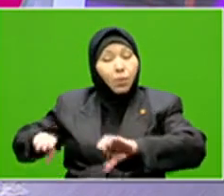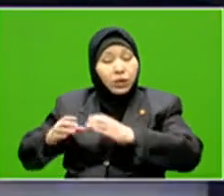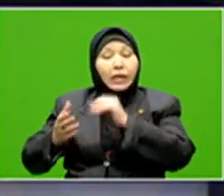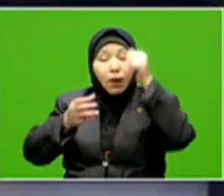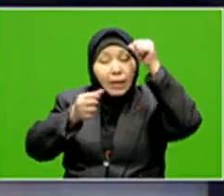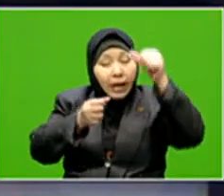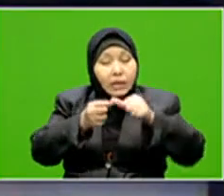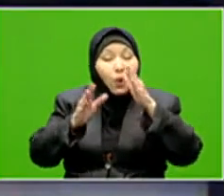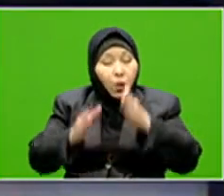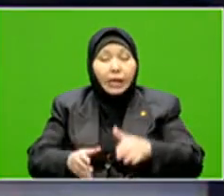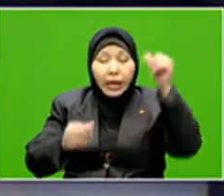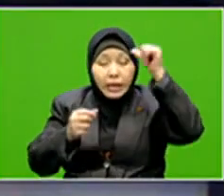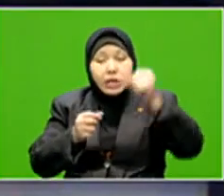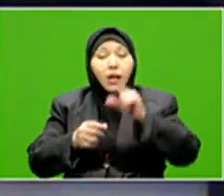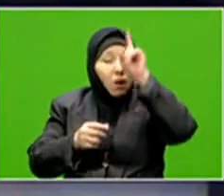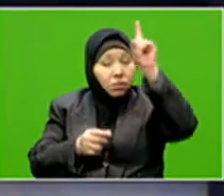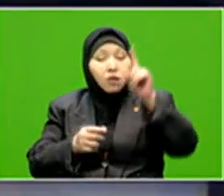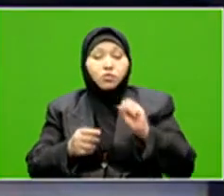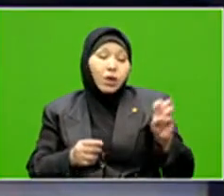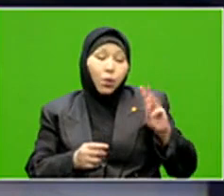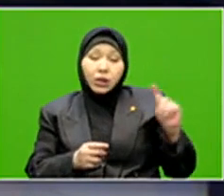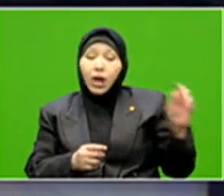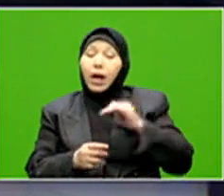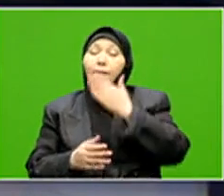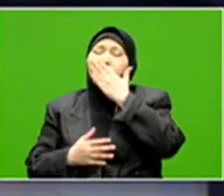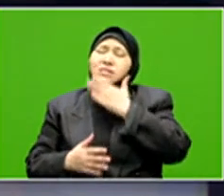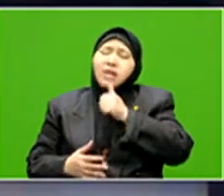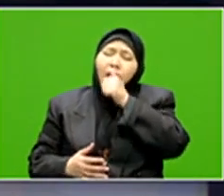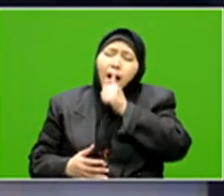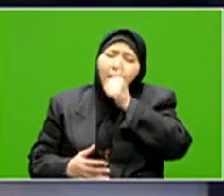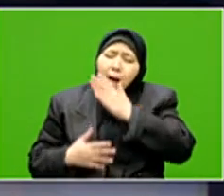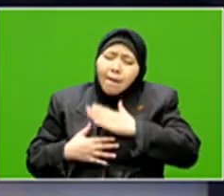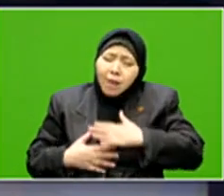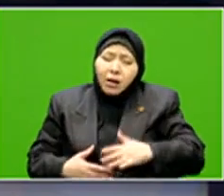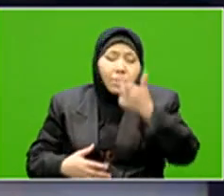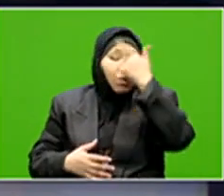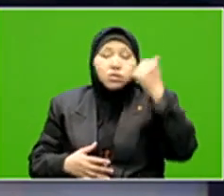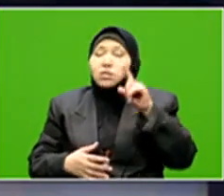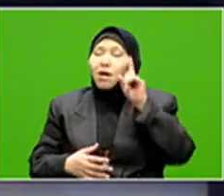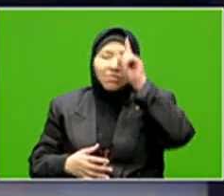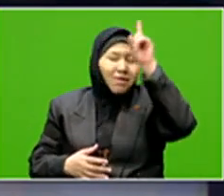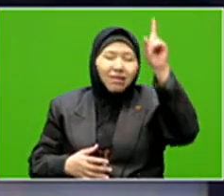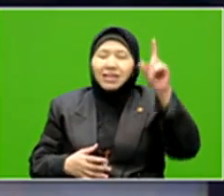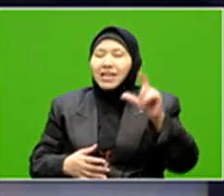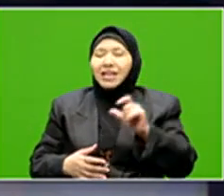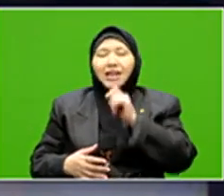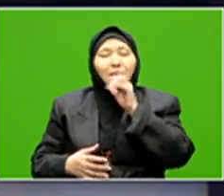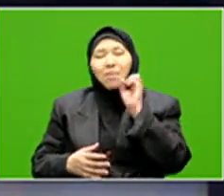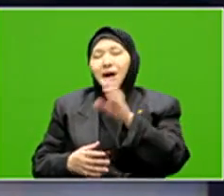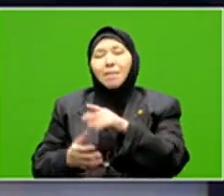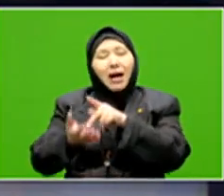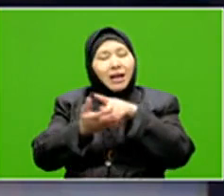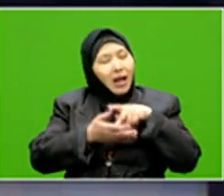yang selalu mengingati Allah Subhanahu Wa Taala. Dan bersabarlah, kerana sesungguhnya Allah tidak mensia-siakan pahala orang yang